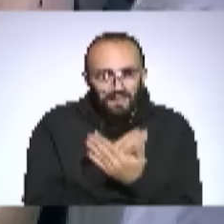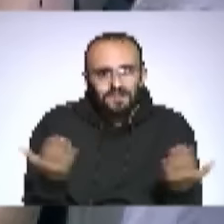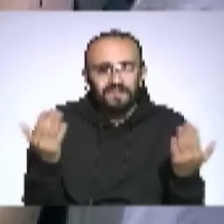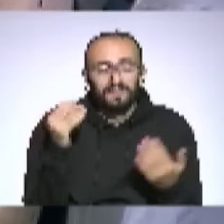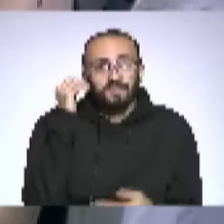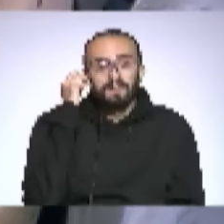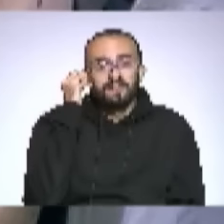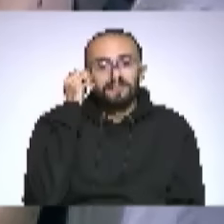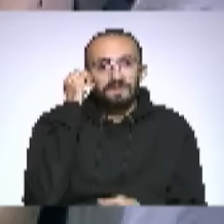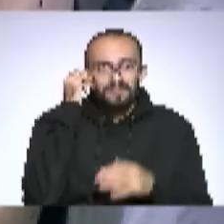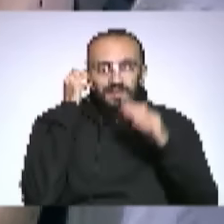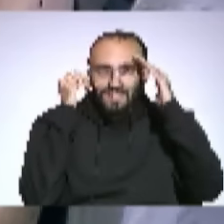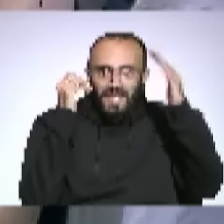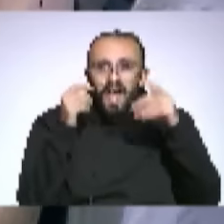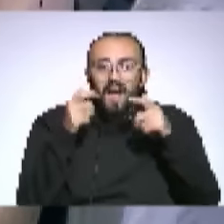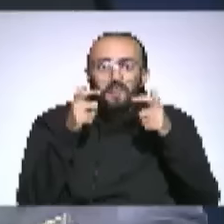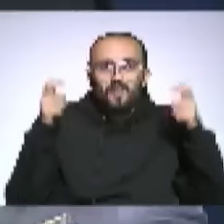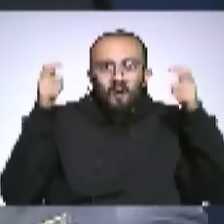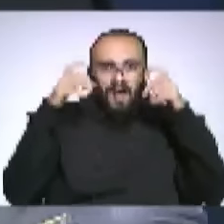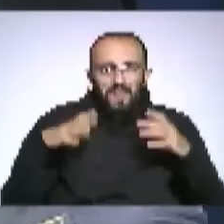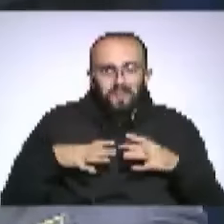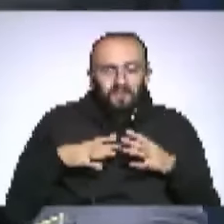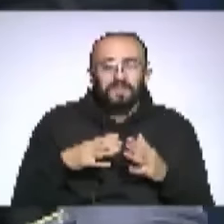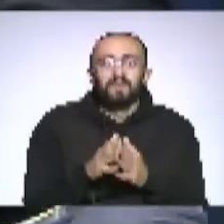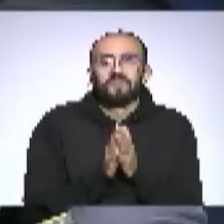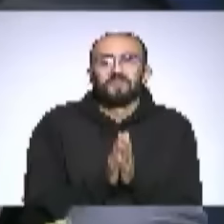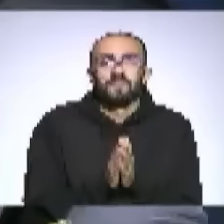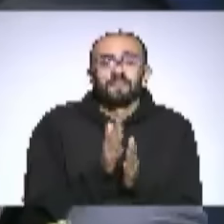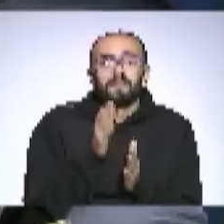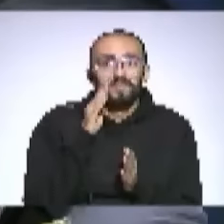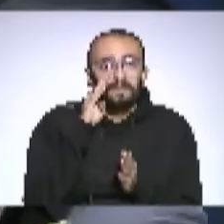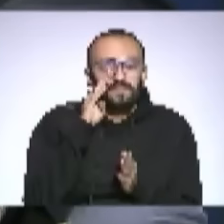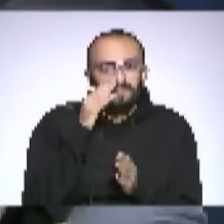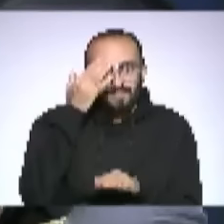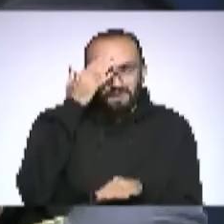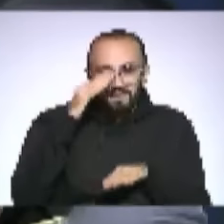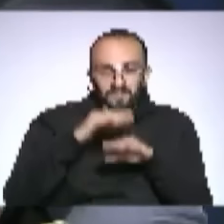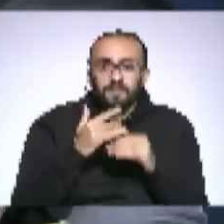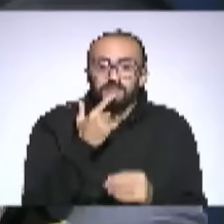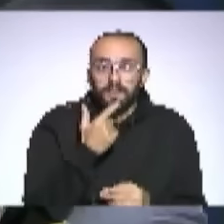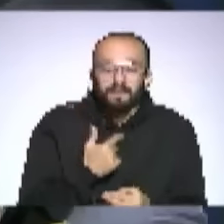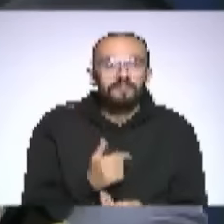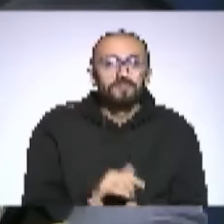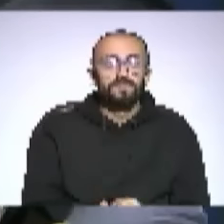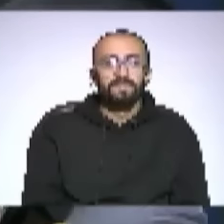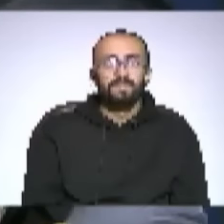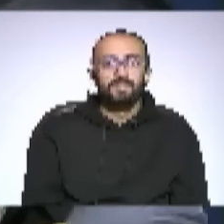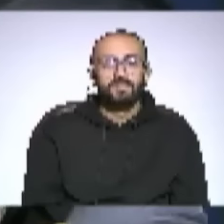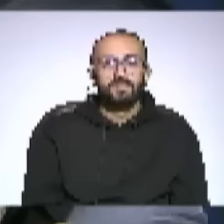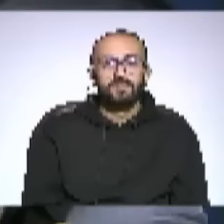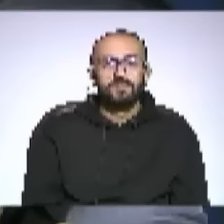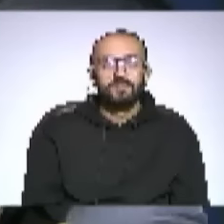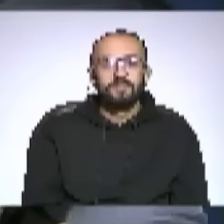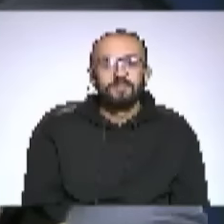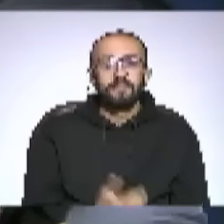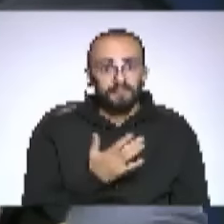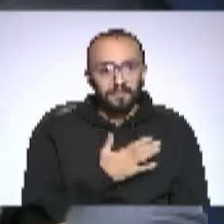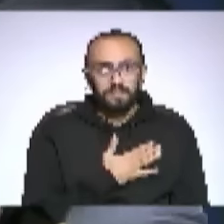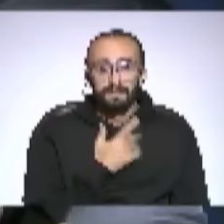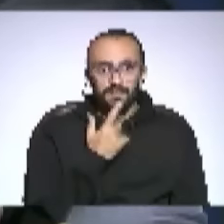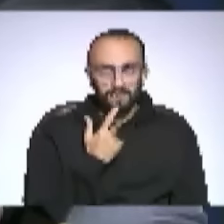ولسيدنا الانبا بولا اهلا حبيبي اهلا وسهلا قب ديك يا سيدنا اتفضل يا